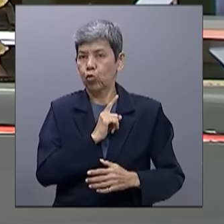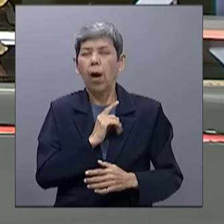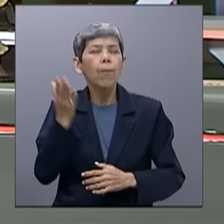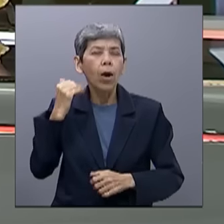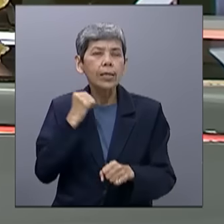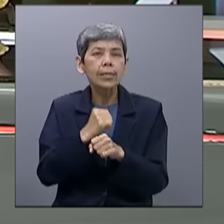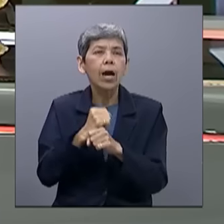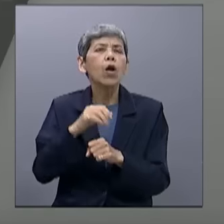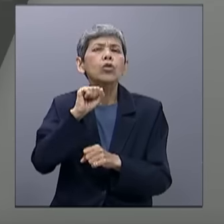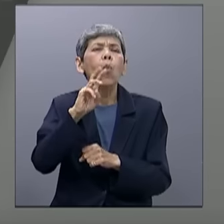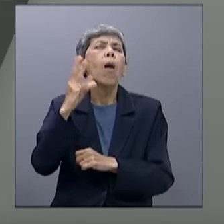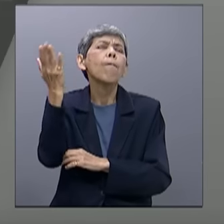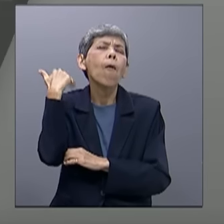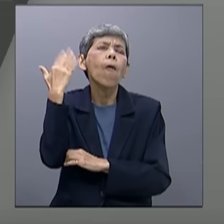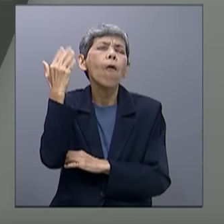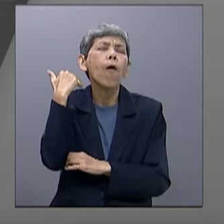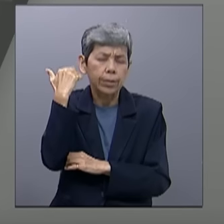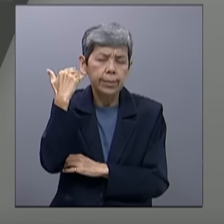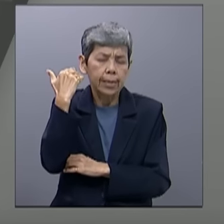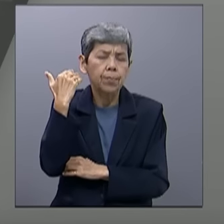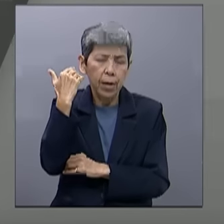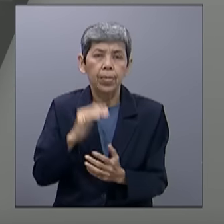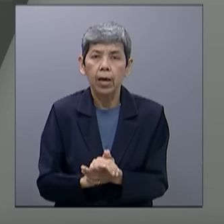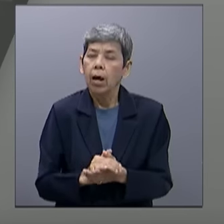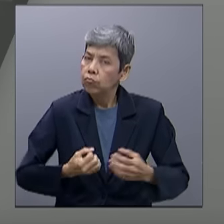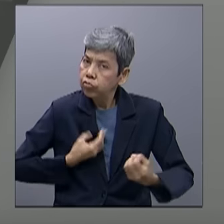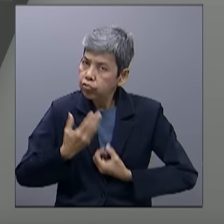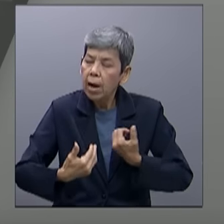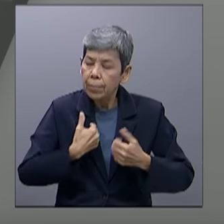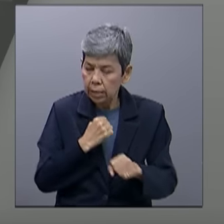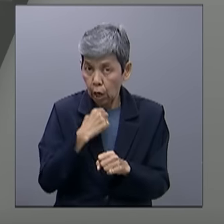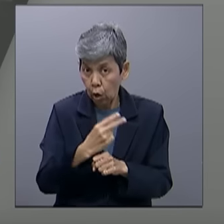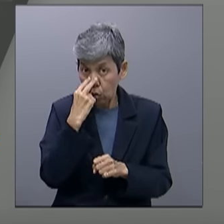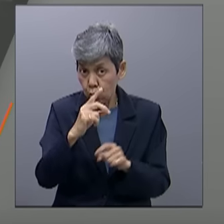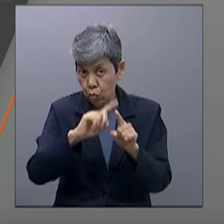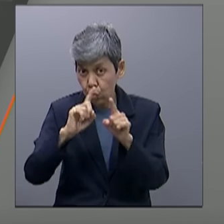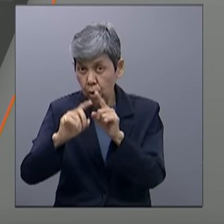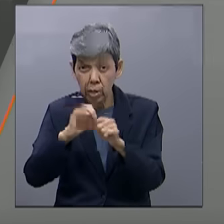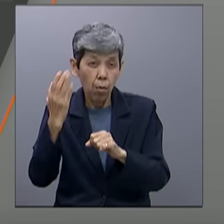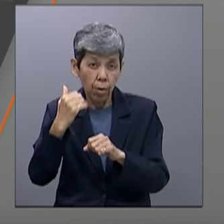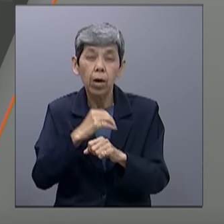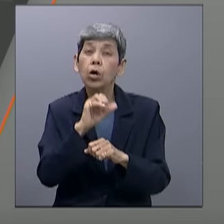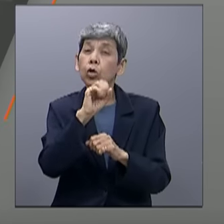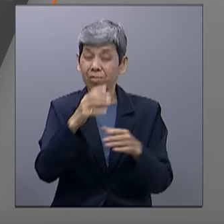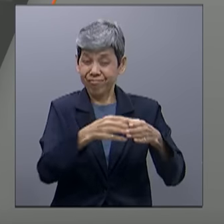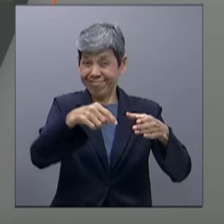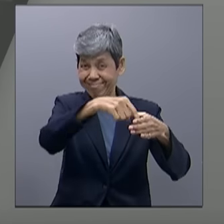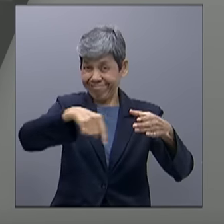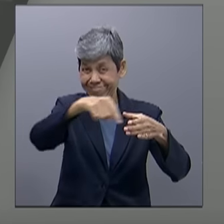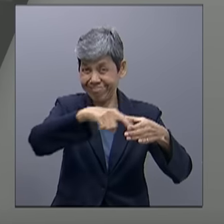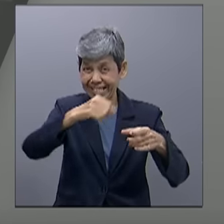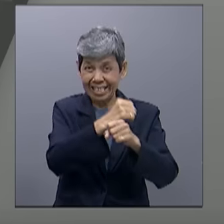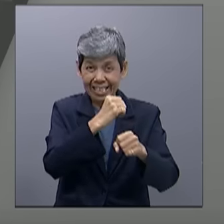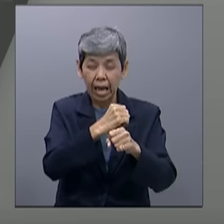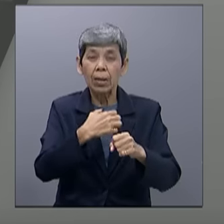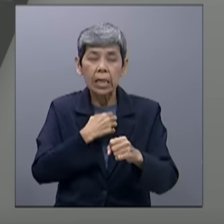ะเป็นอดีตสวกันได้ไม่นานมานี้เองนะคะอาจารย์มองถึงการวิเคราะห์ต่างๆนานาที่ผ่านมาคือพอสวชุดนี้ไม่มีสิทธิ์ในการ